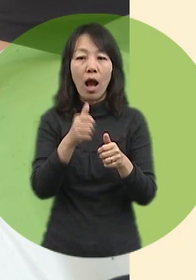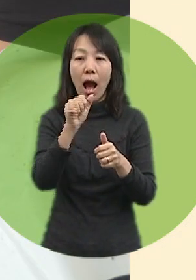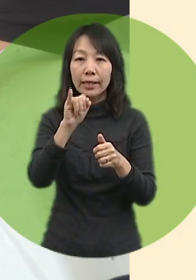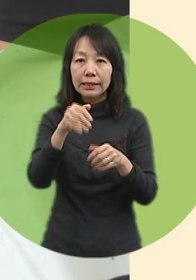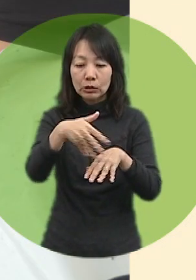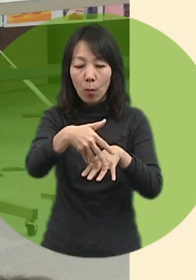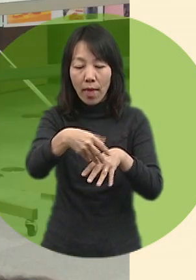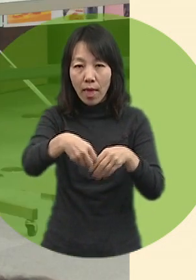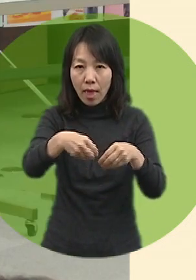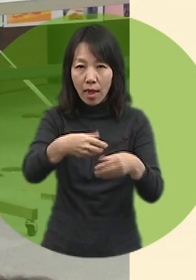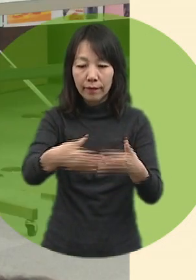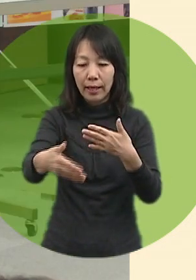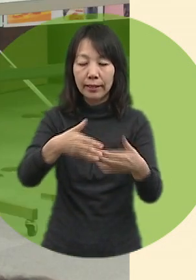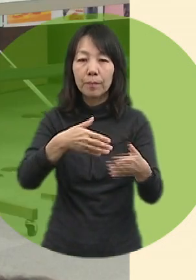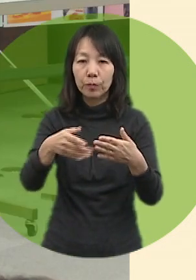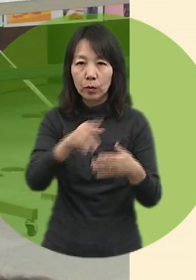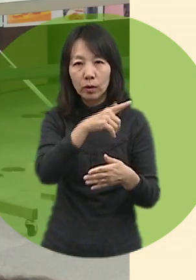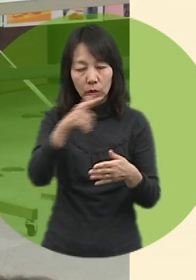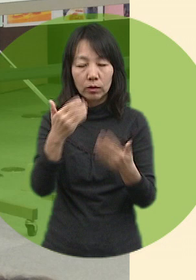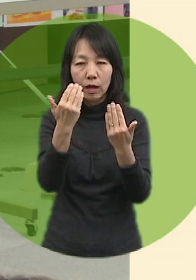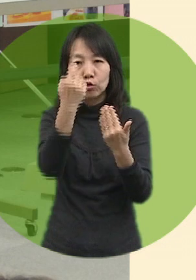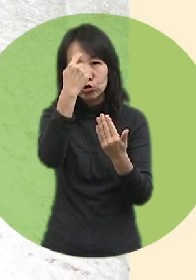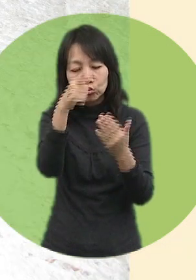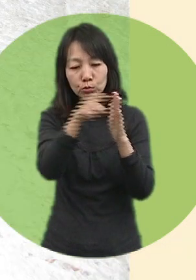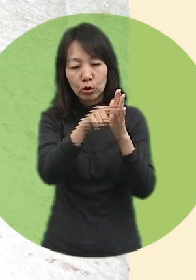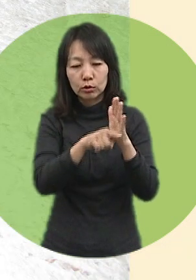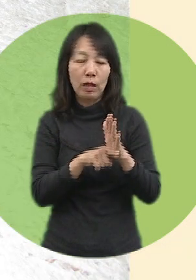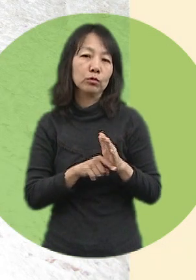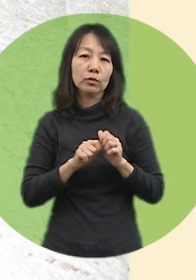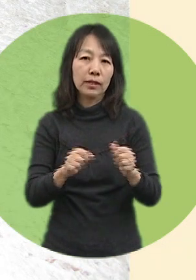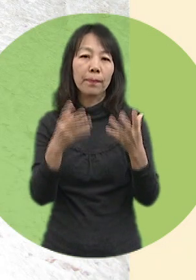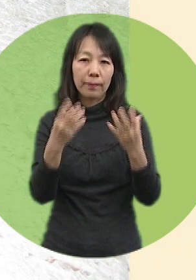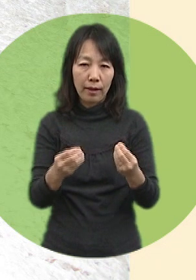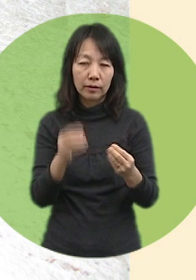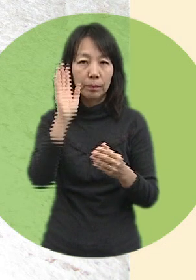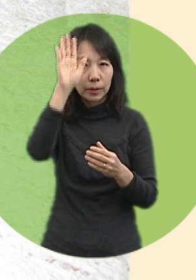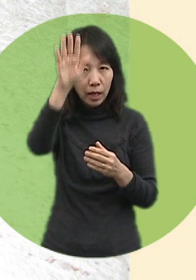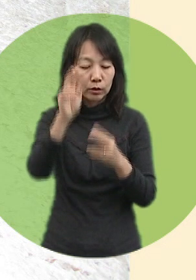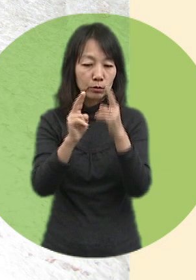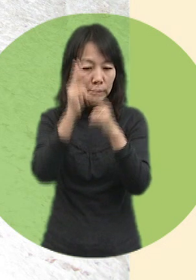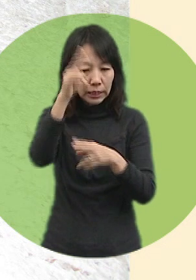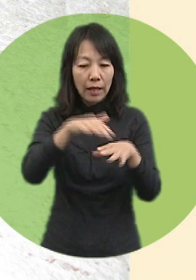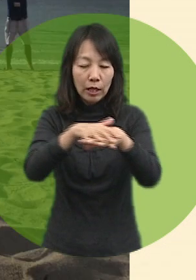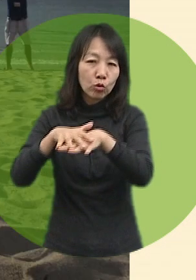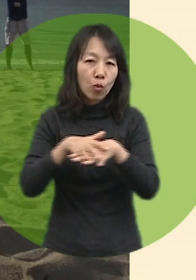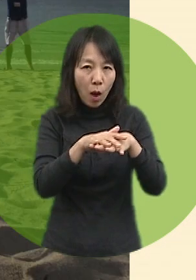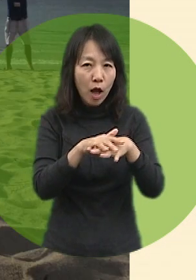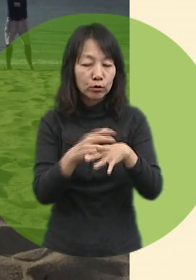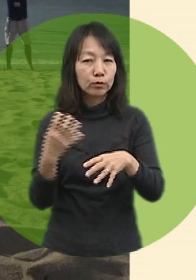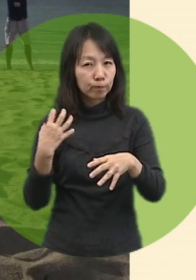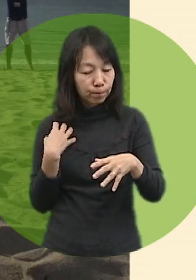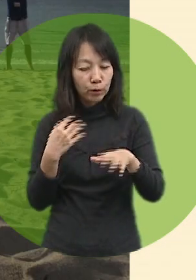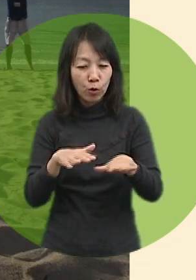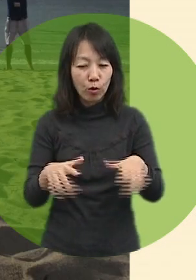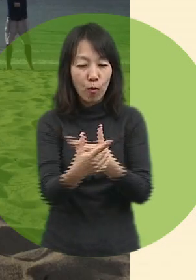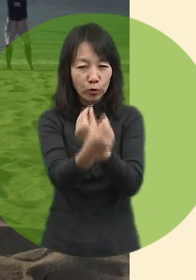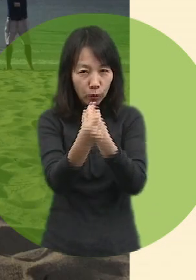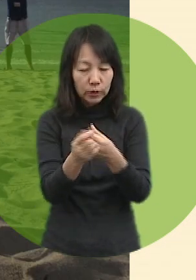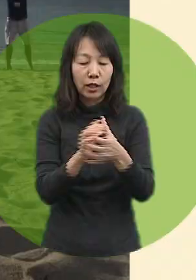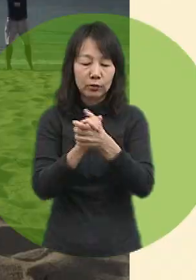まざまな学習プログラムが行われ、未来のウチナーネットワークを担う子どもたち同士が友情を深めました